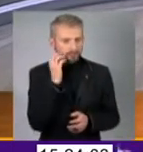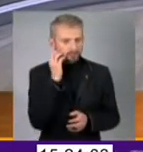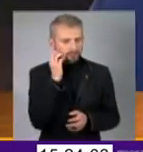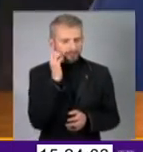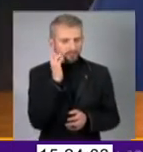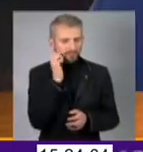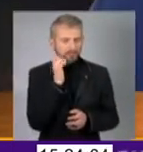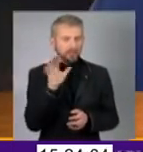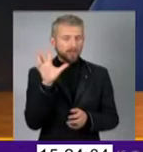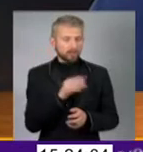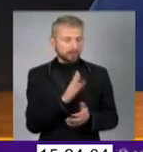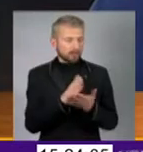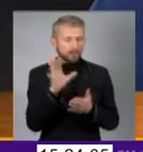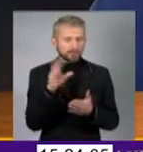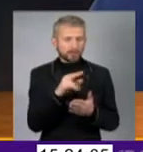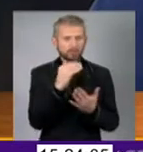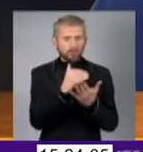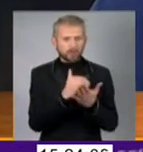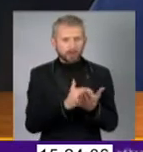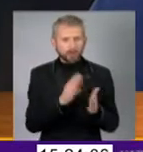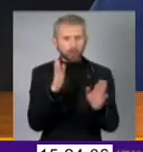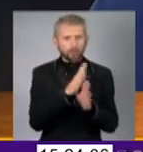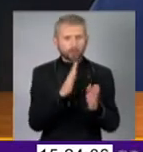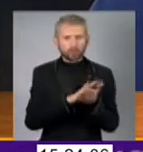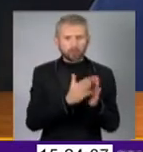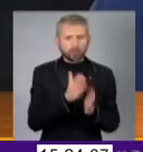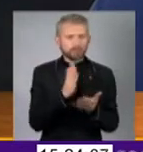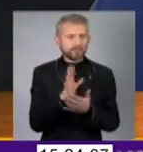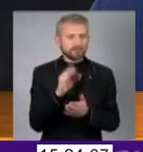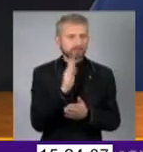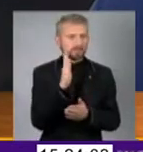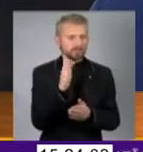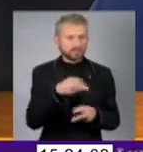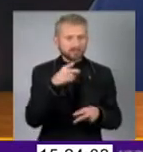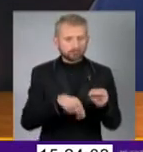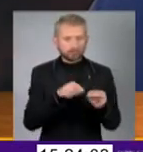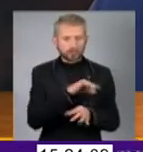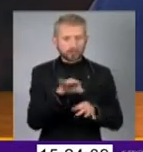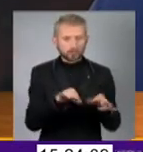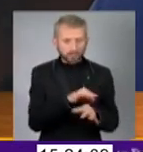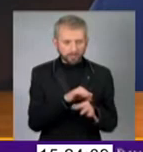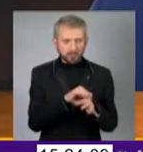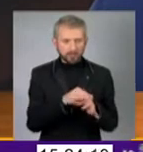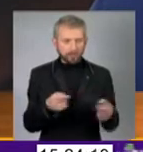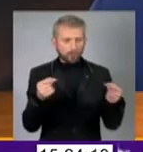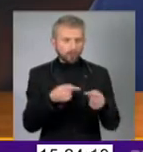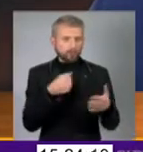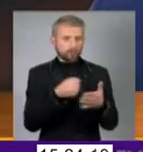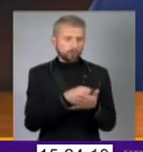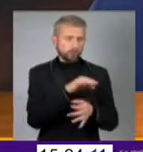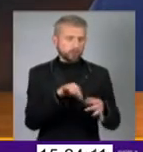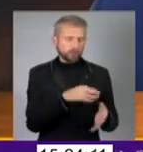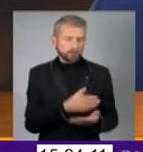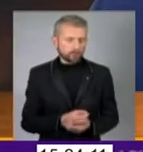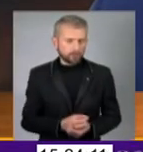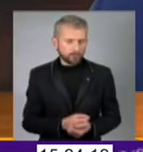всі по графікам, по погодним умовам, є всі перспективи закінчити цей проєкт в відповідних рамках, які були означені мною вище.